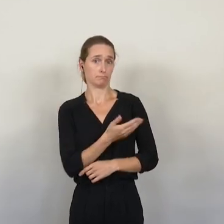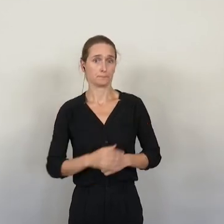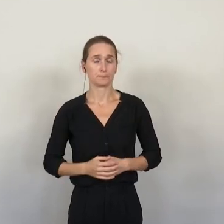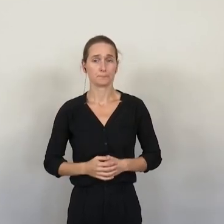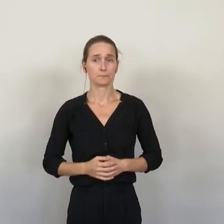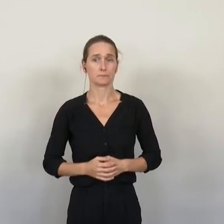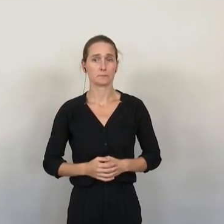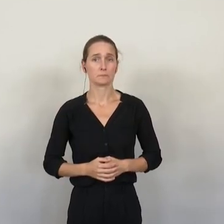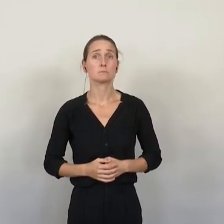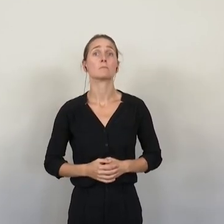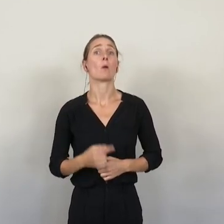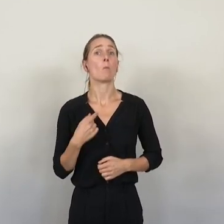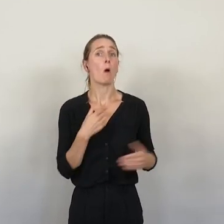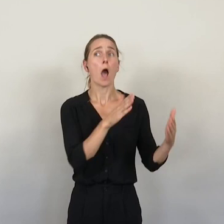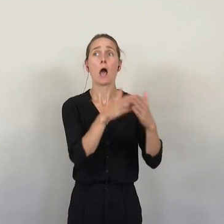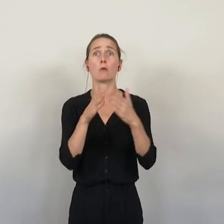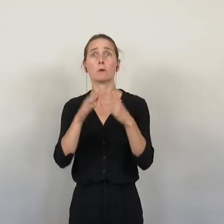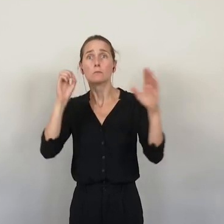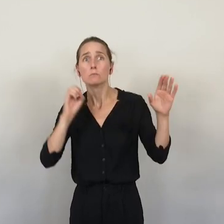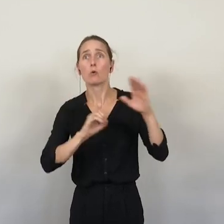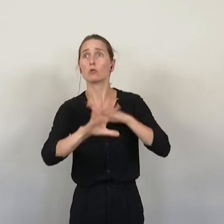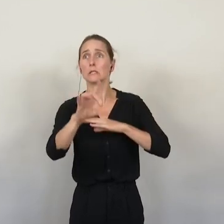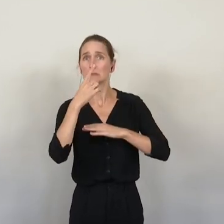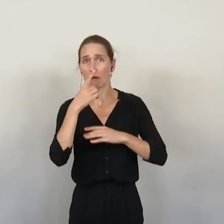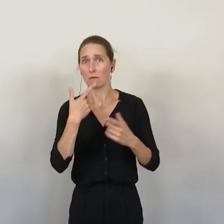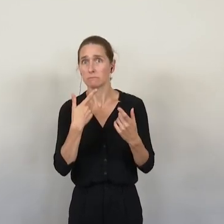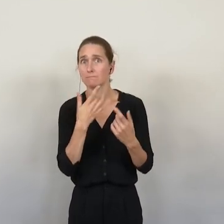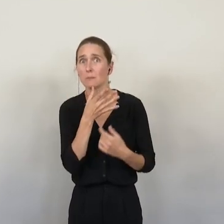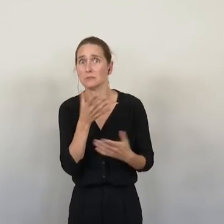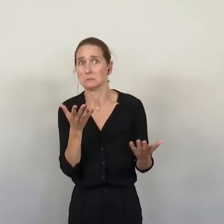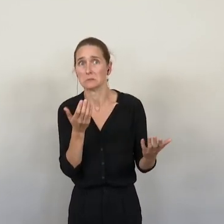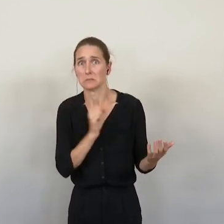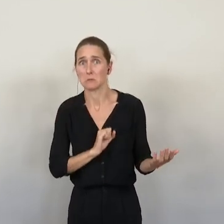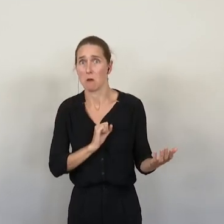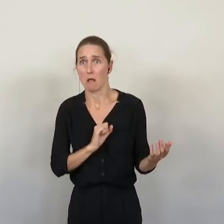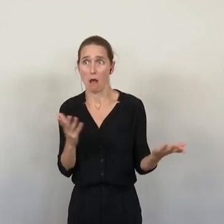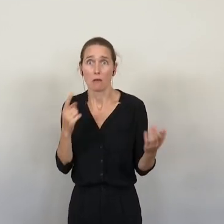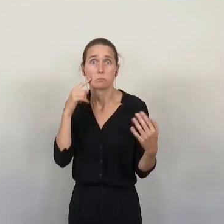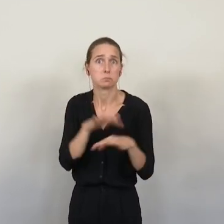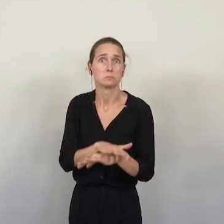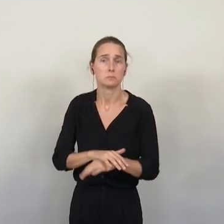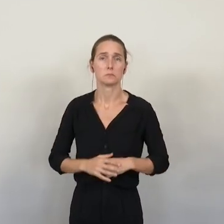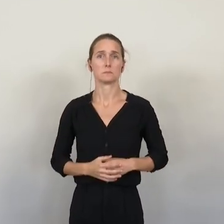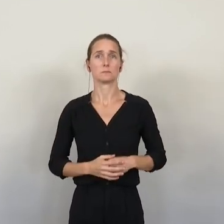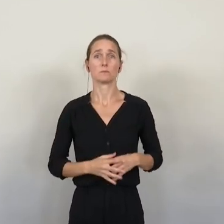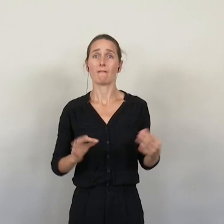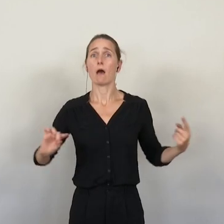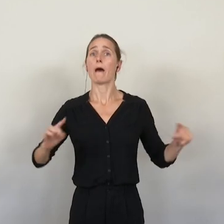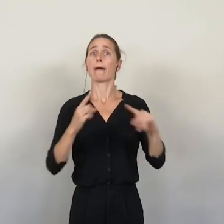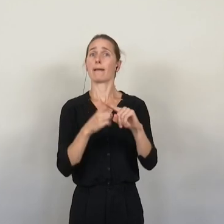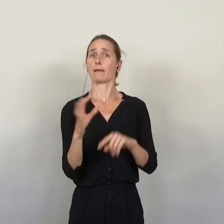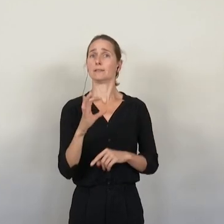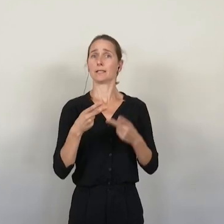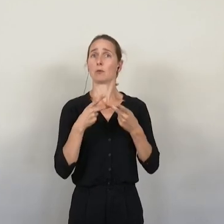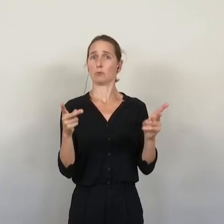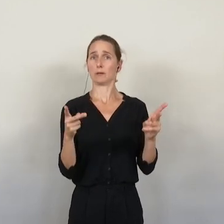mais j'avais demandé à ce que ce soit projeté mais c'est pas possible je suis désolé d'après la carte donc des toilettes publiques